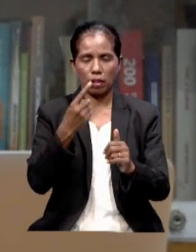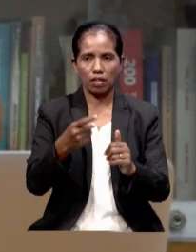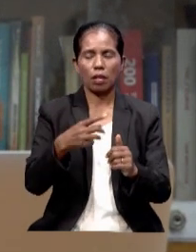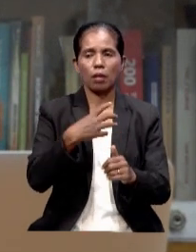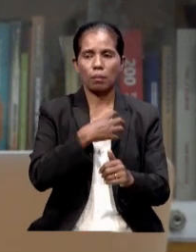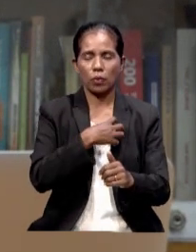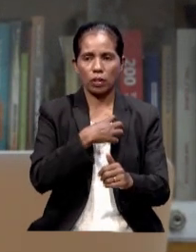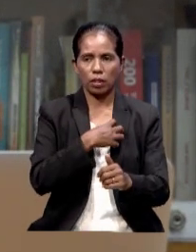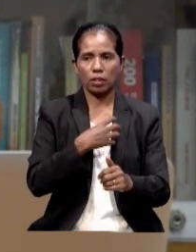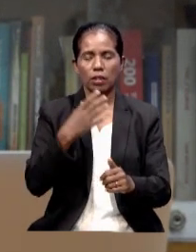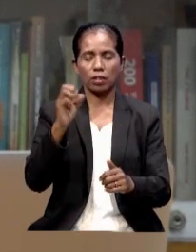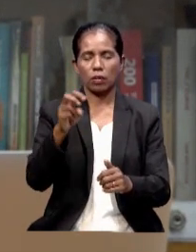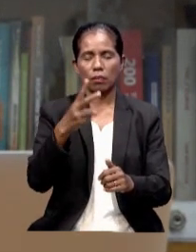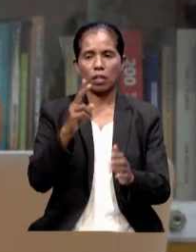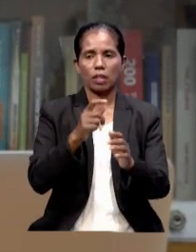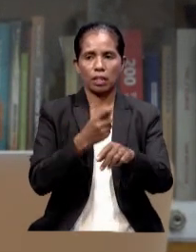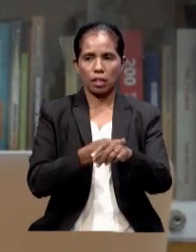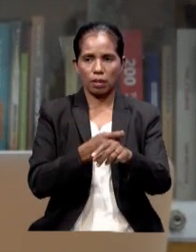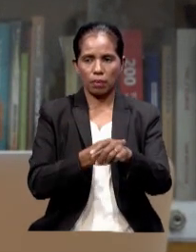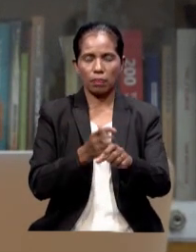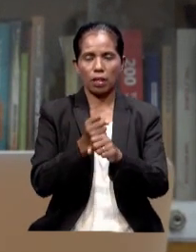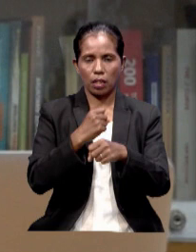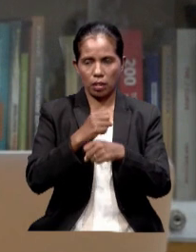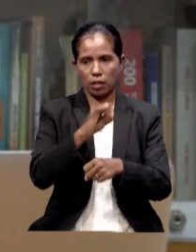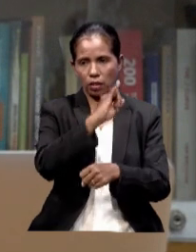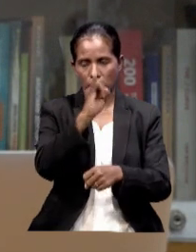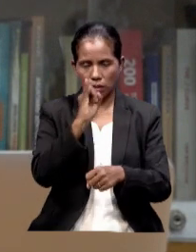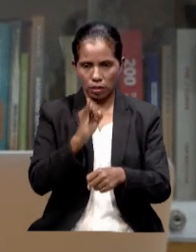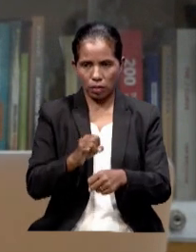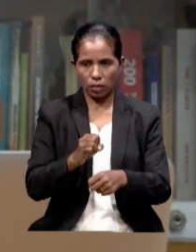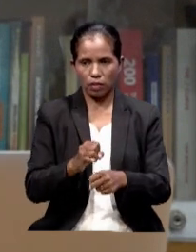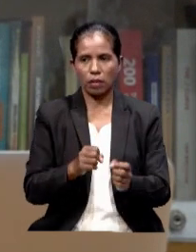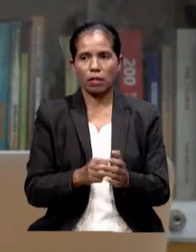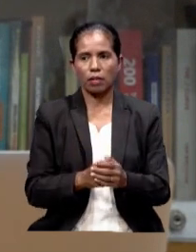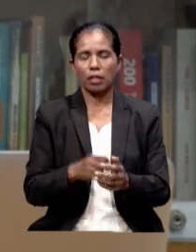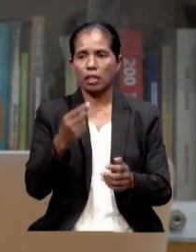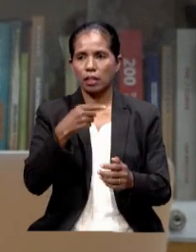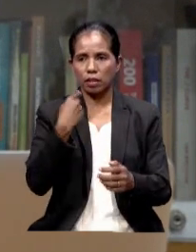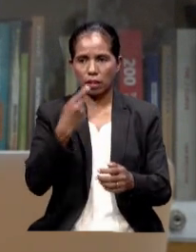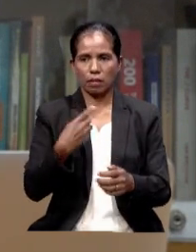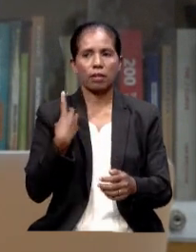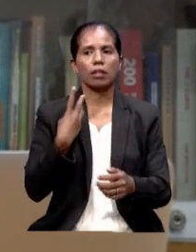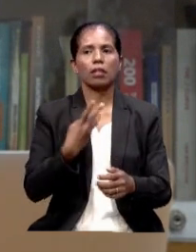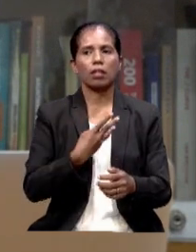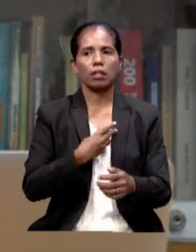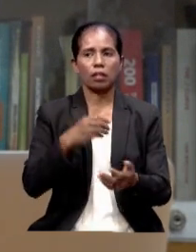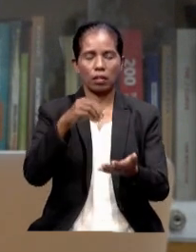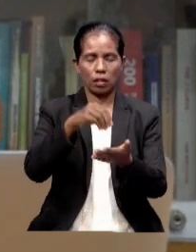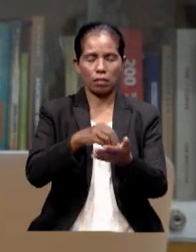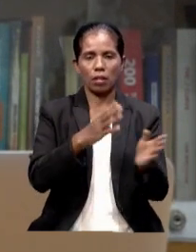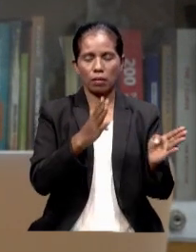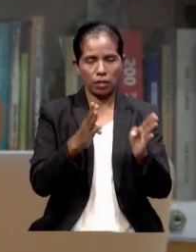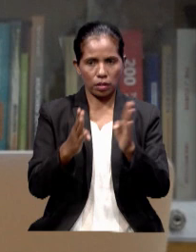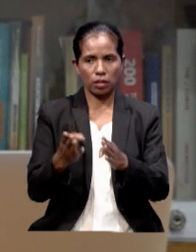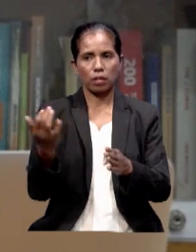полиция ия 12 орас де темпо пара ту бел хал идентификасан ба ия сема кита суспекта ба ия процесор ма